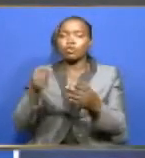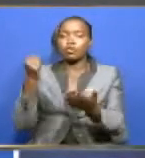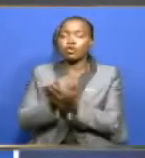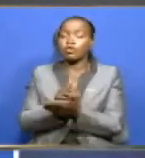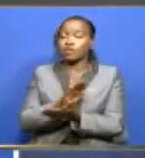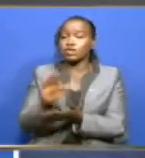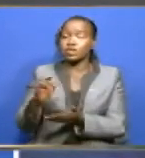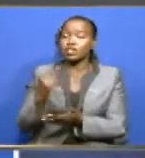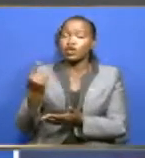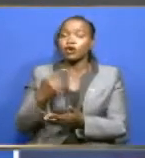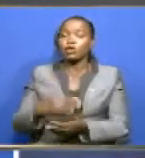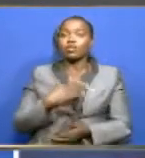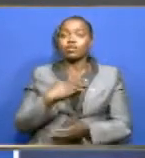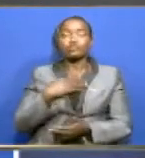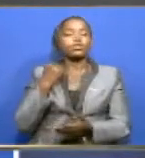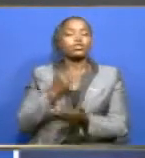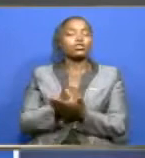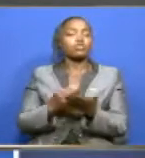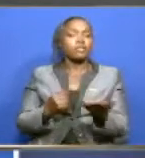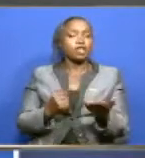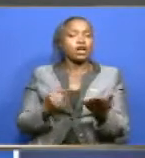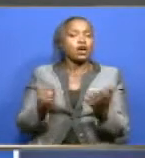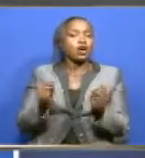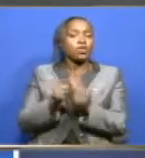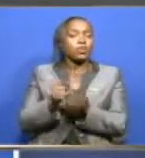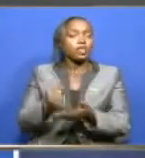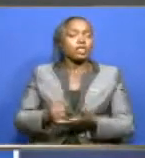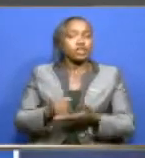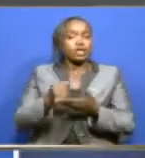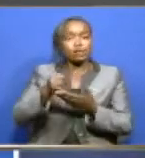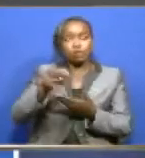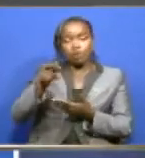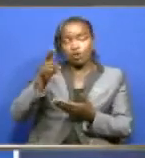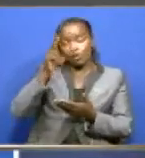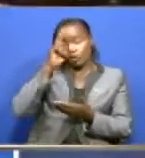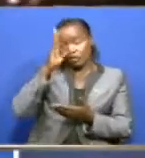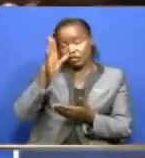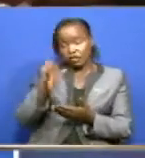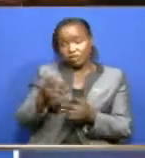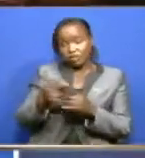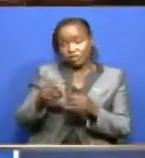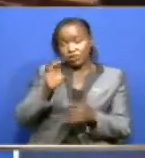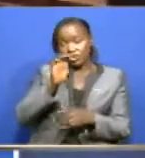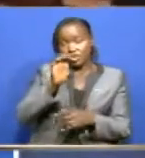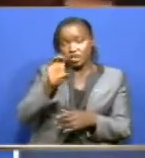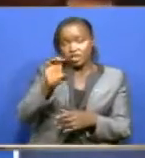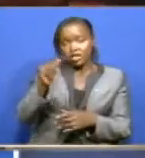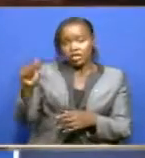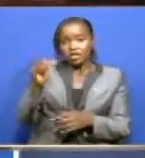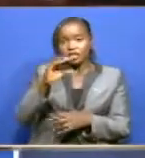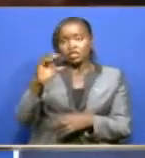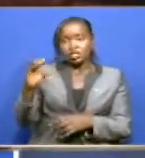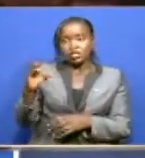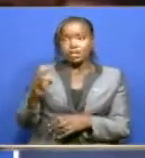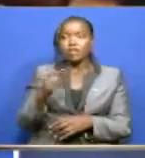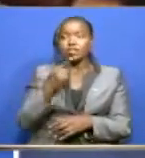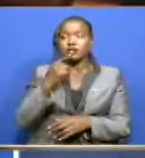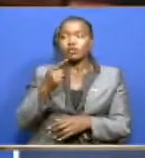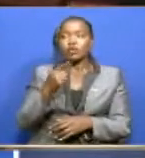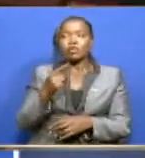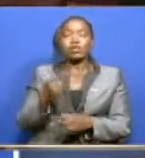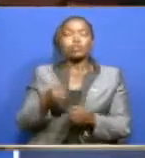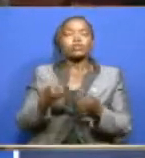to visit the officers in the company of an officer from the EACC. Washtakiwa pia wameagizwa